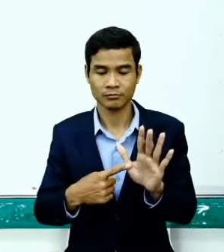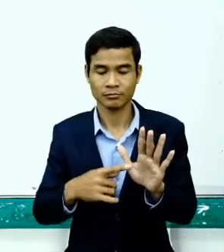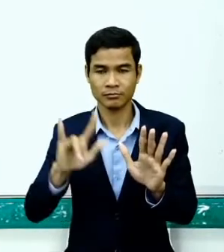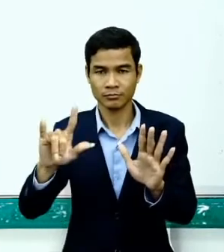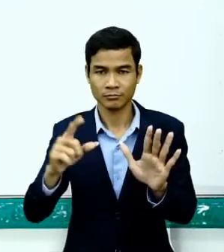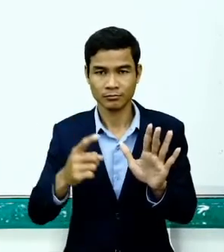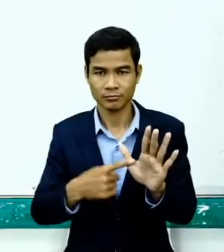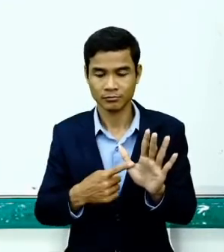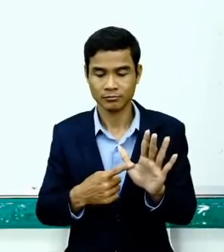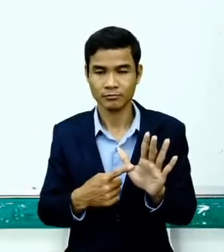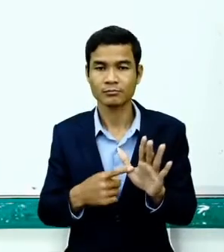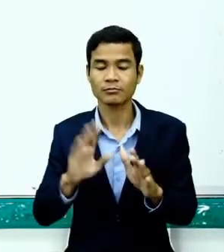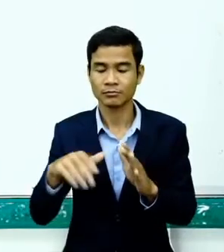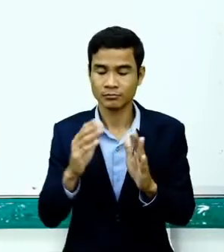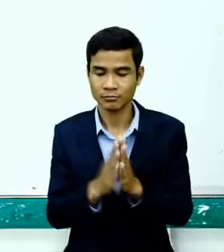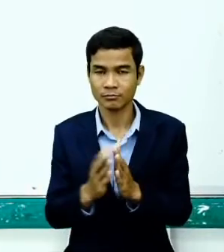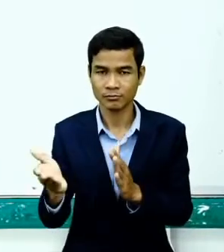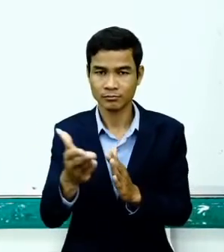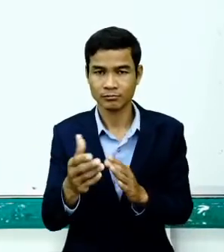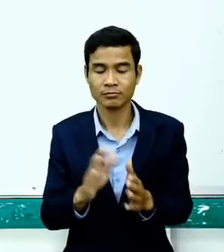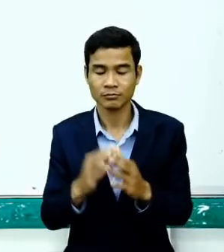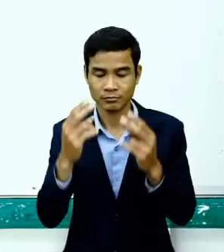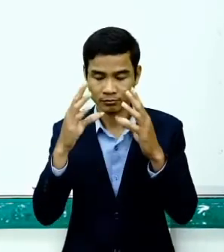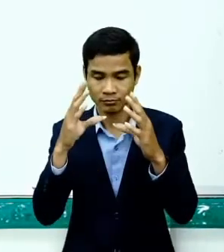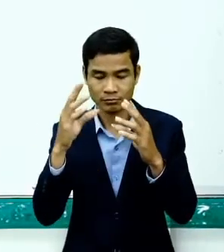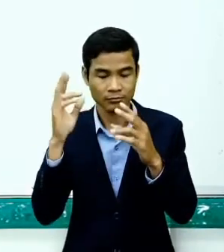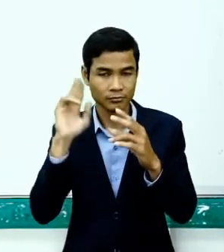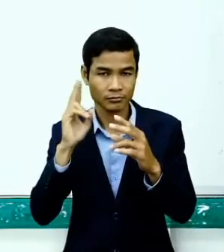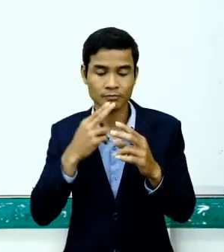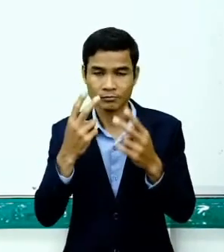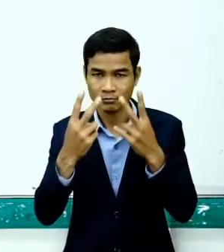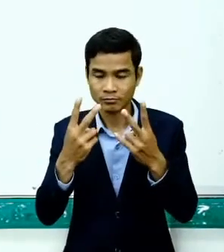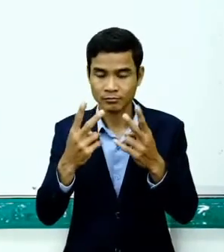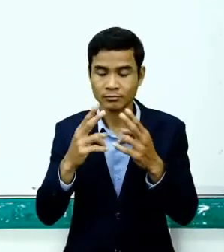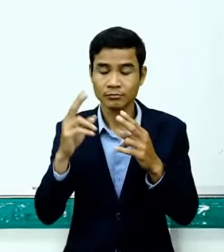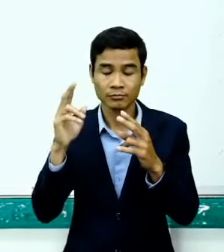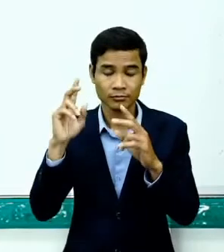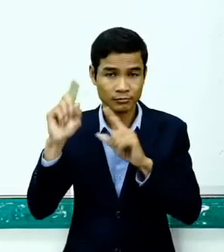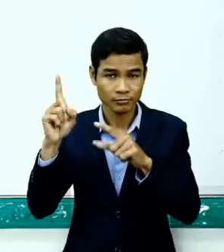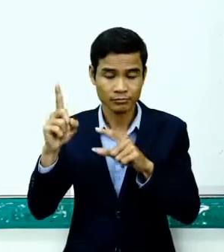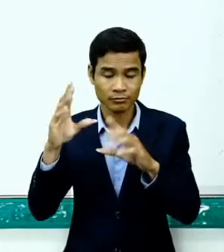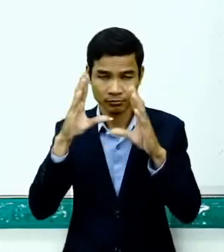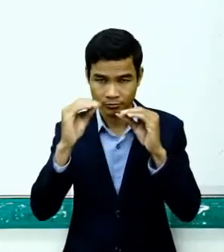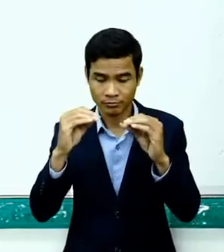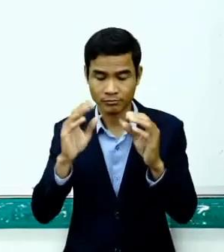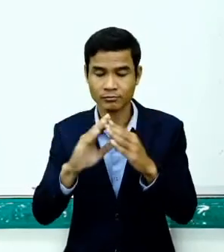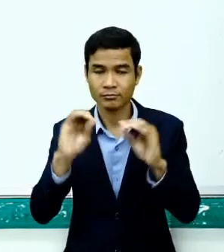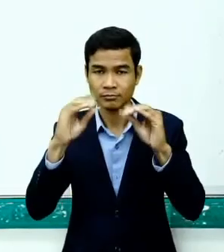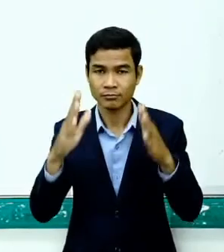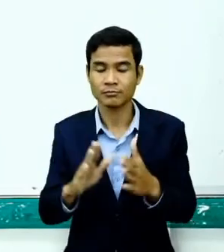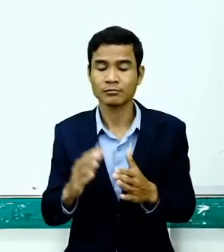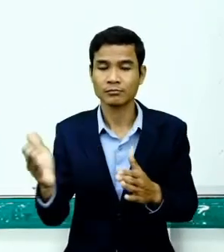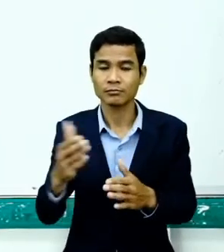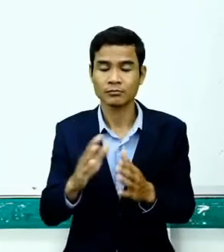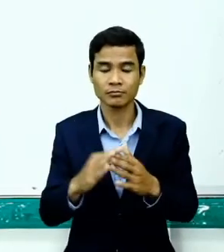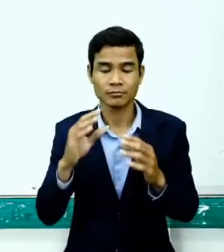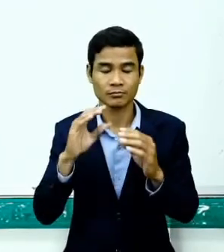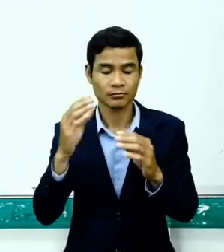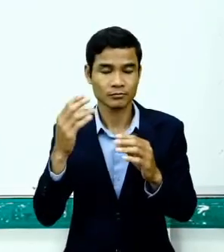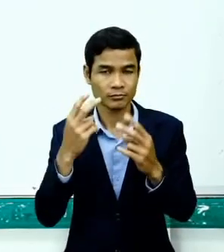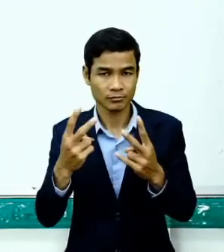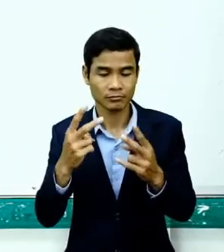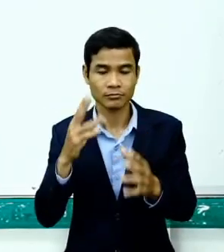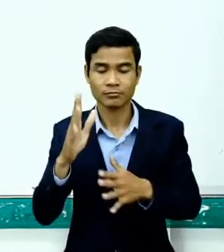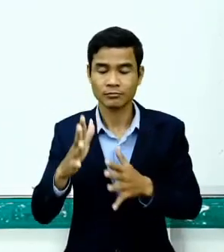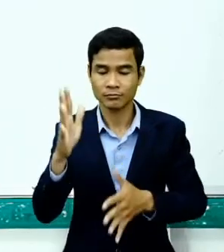បេចាអរគុណកូនកូនបិទភ្នែកហើយកូនធ្វើដោយខ្លួនឯងអ្នកគ្រូជាអ្នកបន្លឺសូរកូនកូនប្រឹងត្រជាហើយនឹងដៃសម្រា